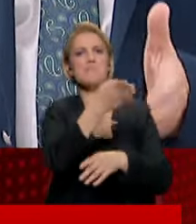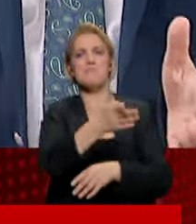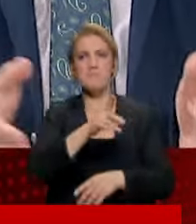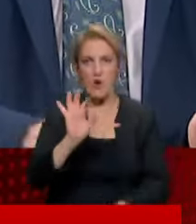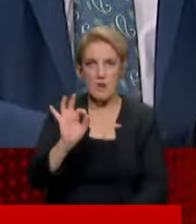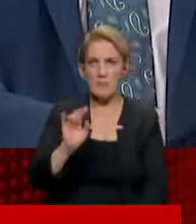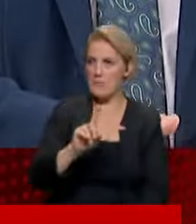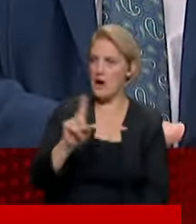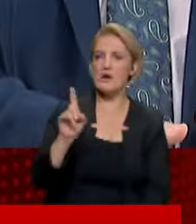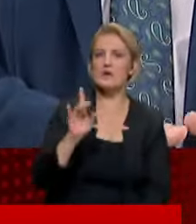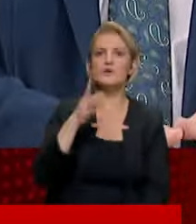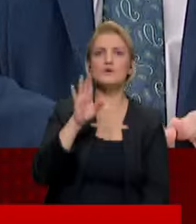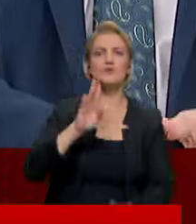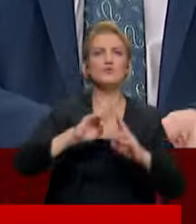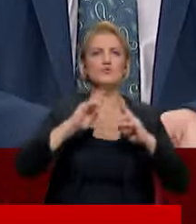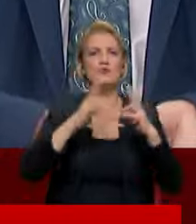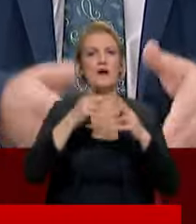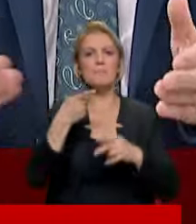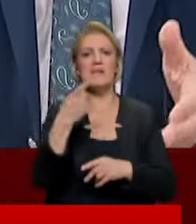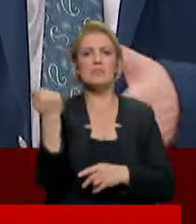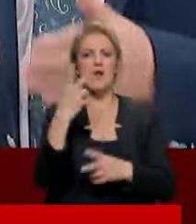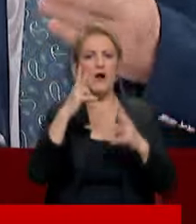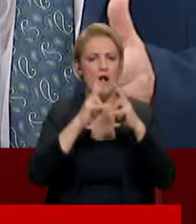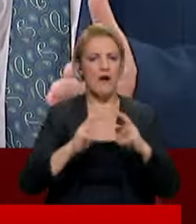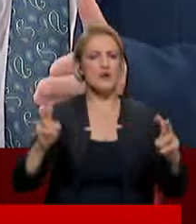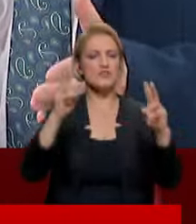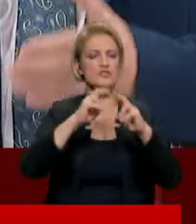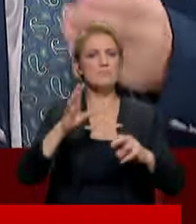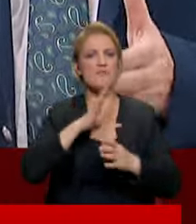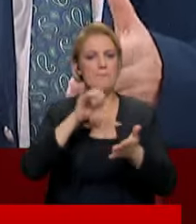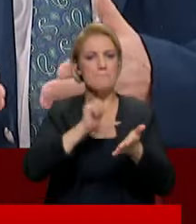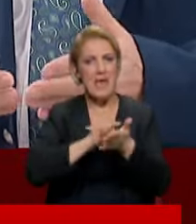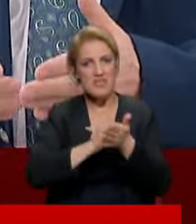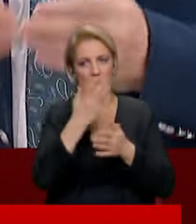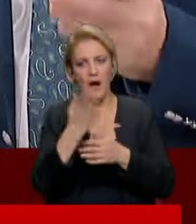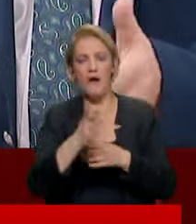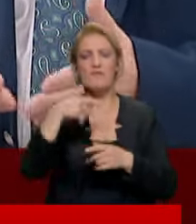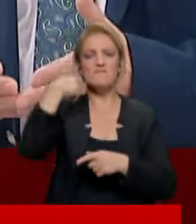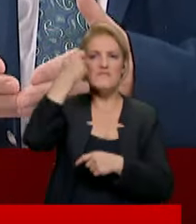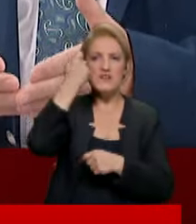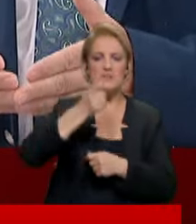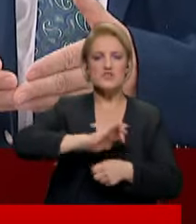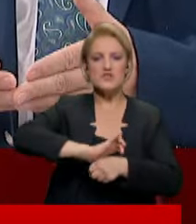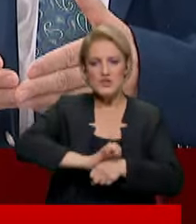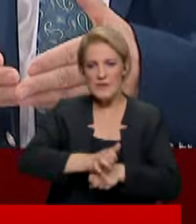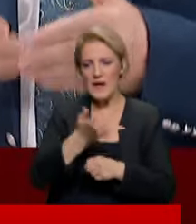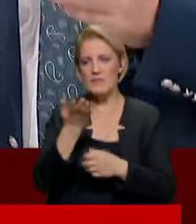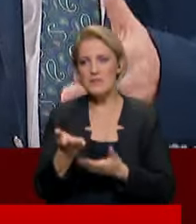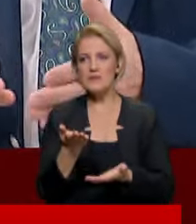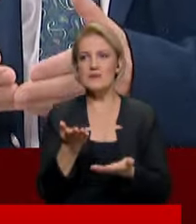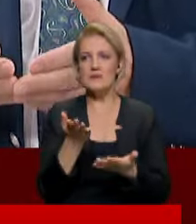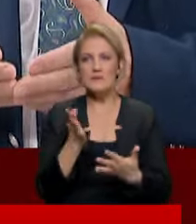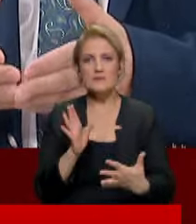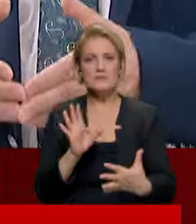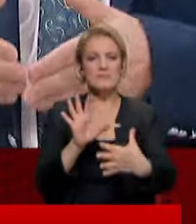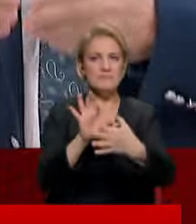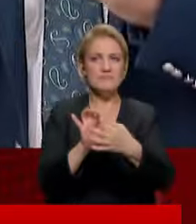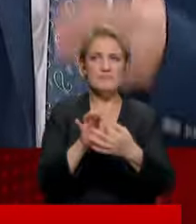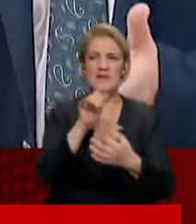ki dünyada binlerce araştırma var dizilerin medyaların doğrudan şiddetle Eee etkisi olduğuna